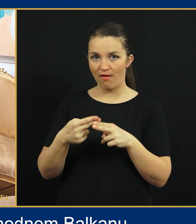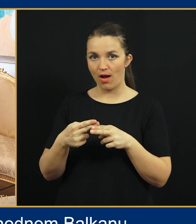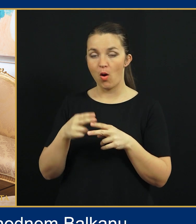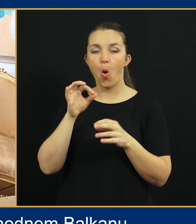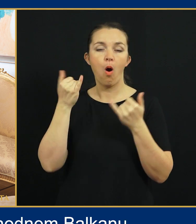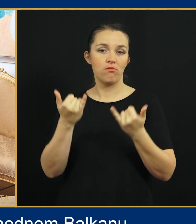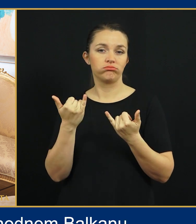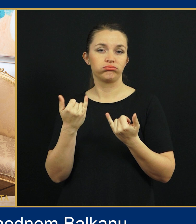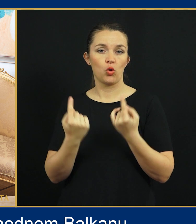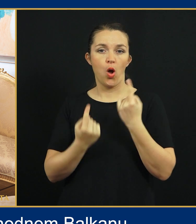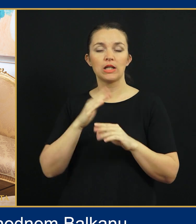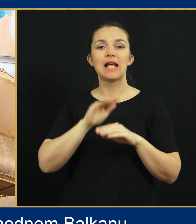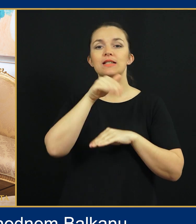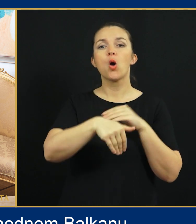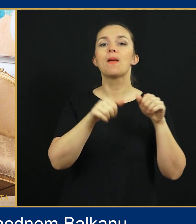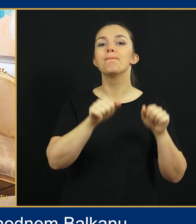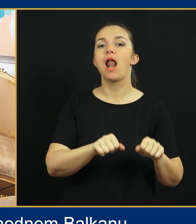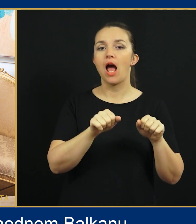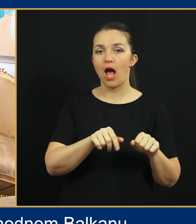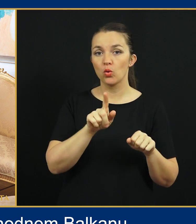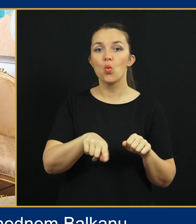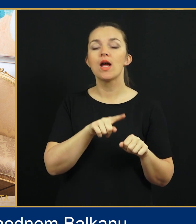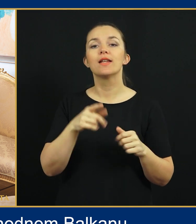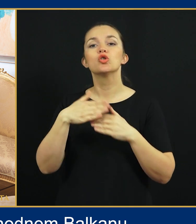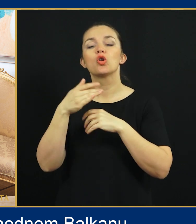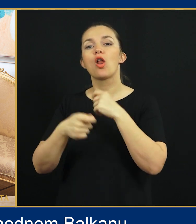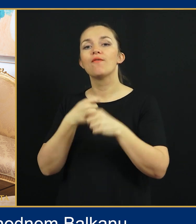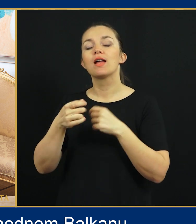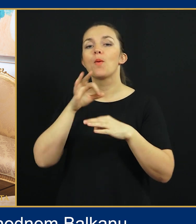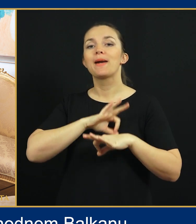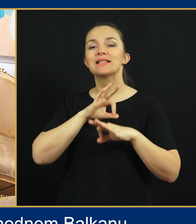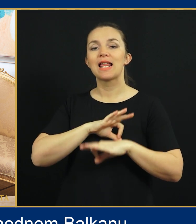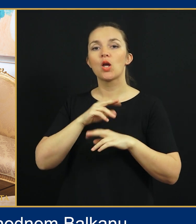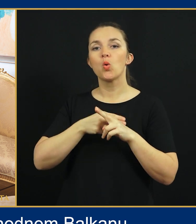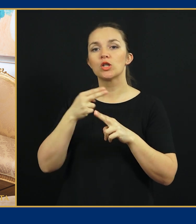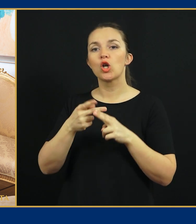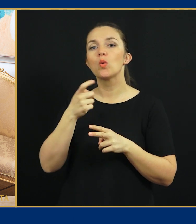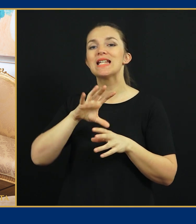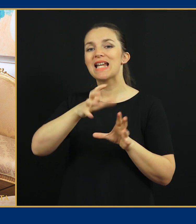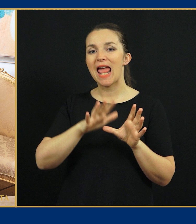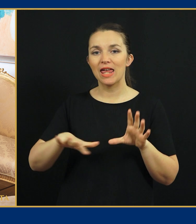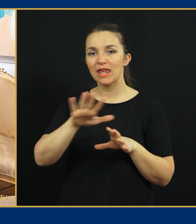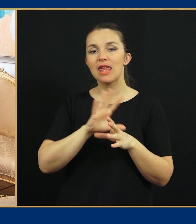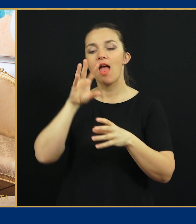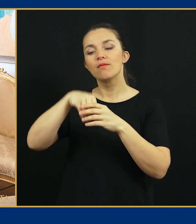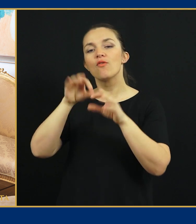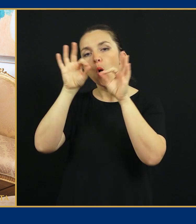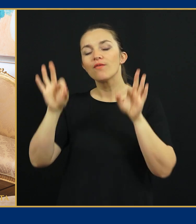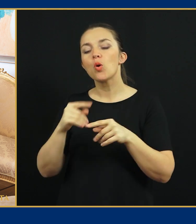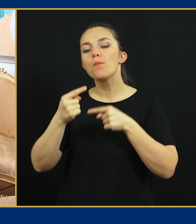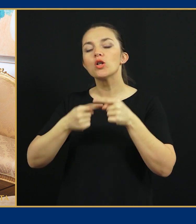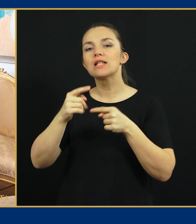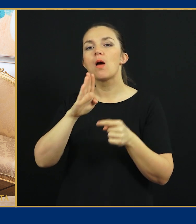o aktualnem dogajanju na Zahodnem Balkanu in o sodelovanju predsednikov držav iz regije v okviru